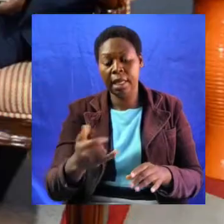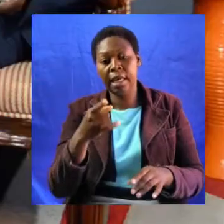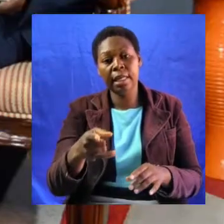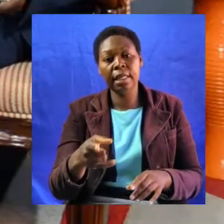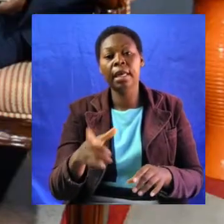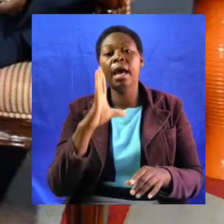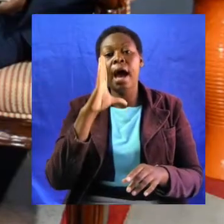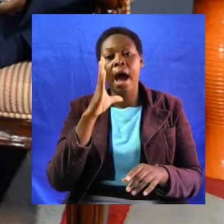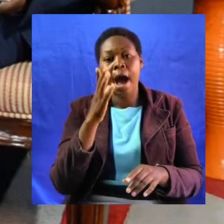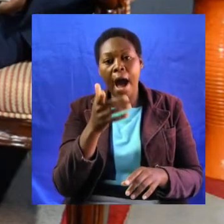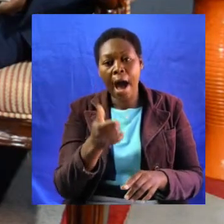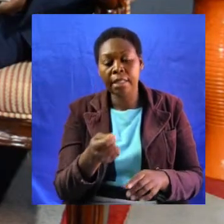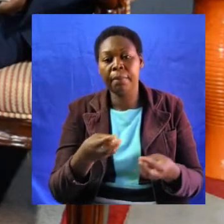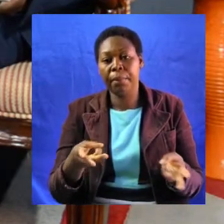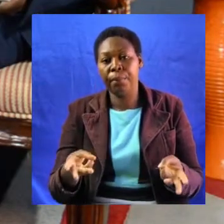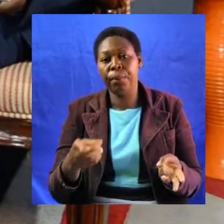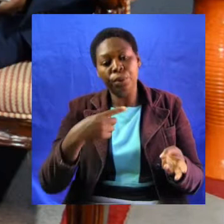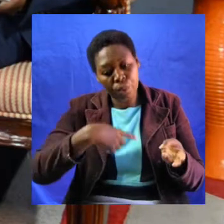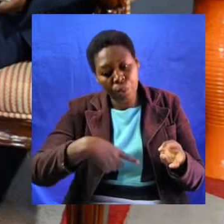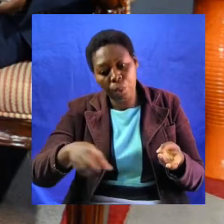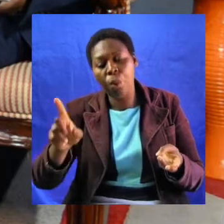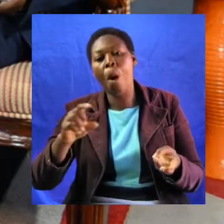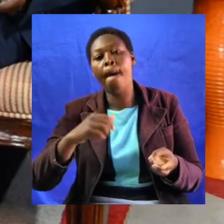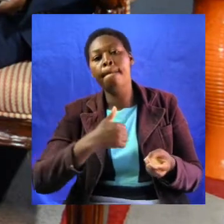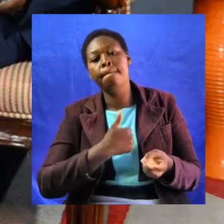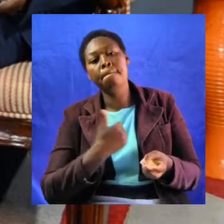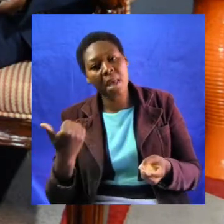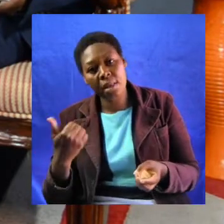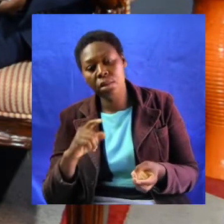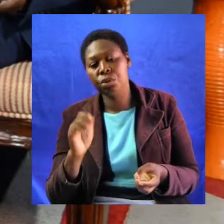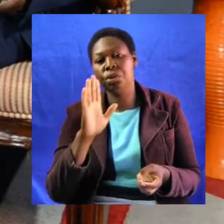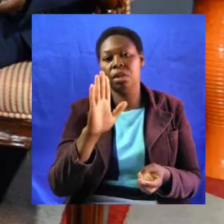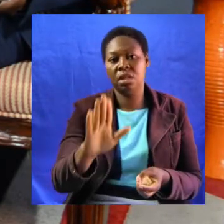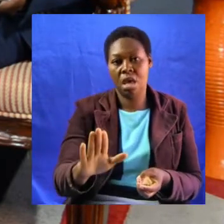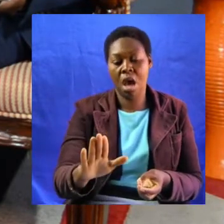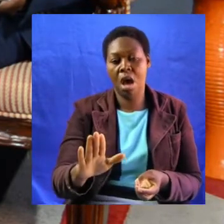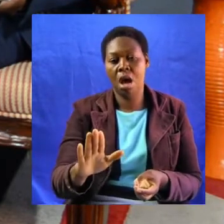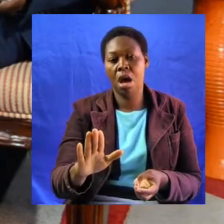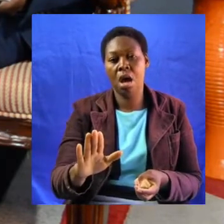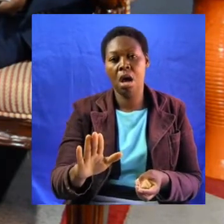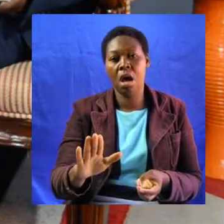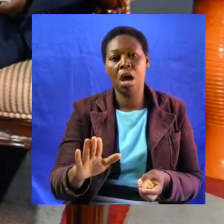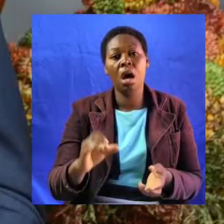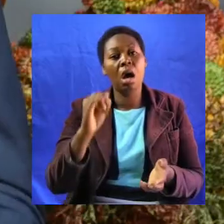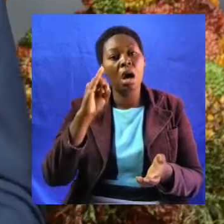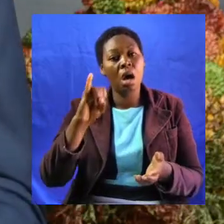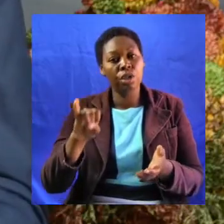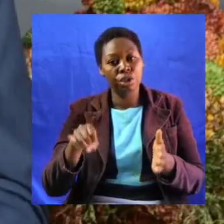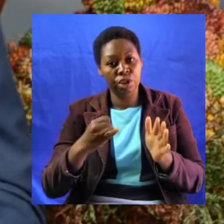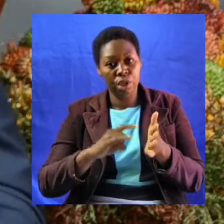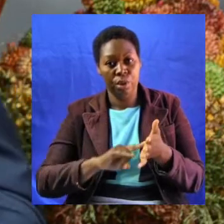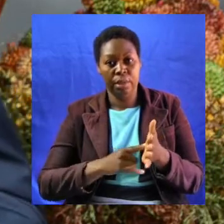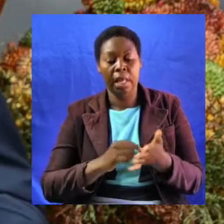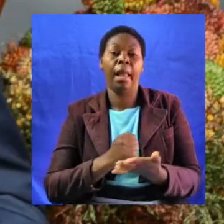kuti muburitse nemashoko kuti vanhu vanyatsobata pati kuti Mwari vanoshanda kunyangwe nemadzimambo. Kashandira akakudii?